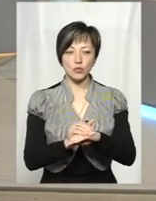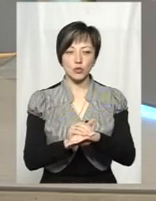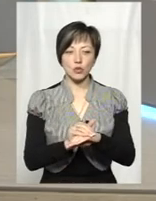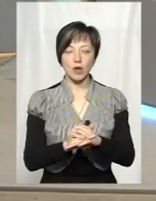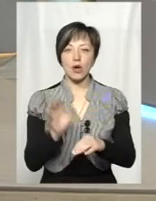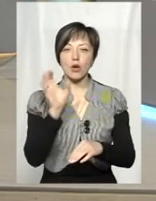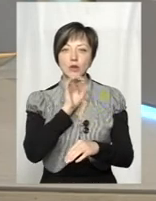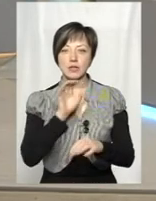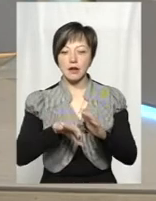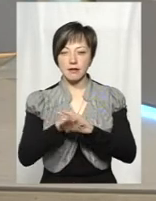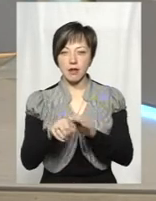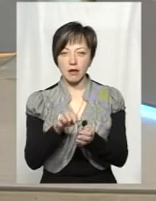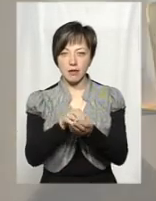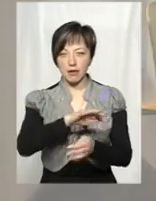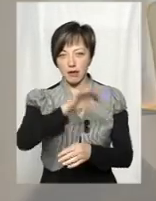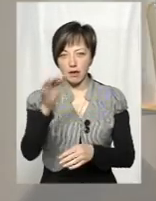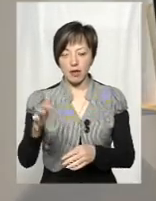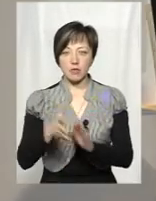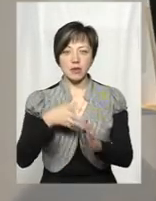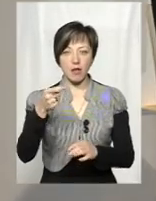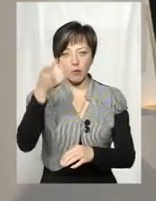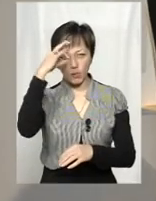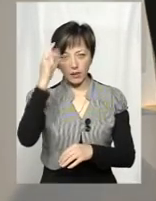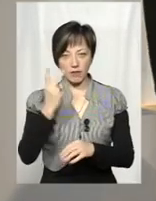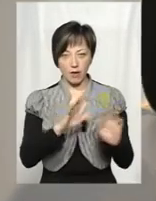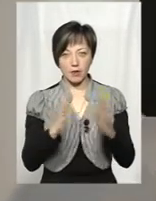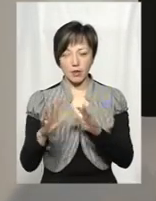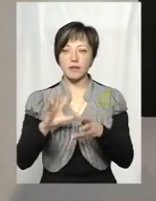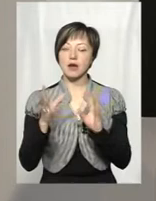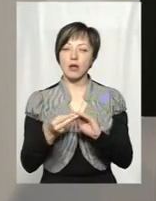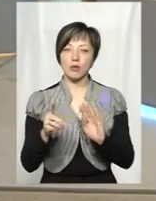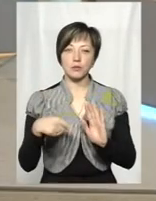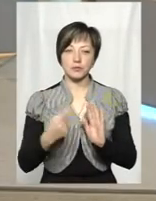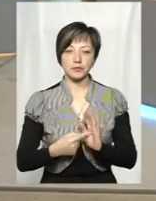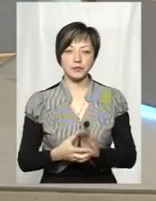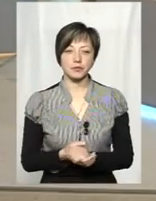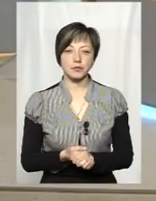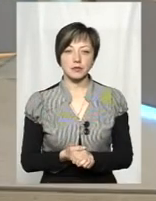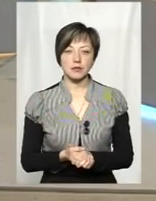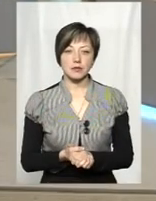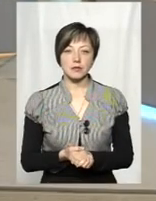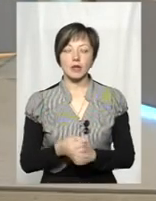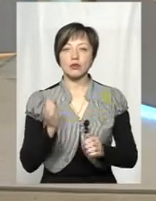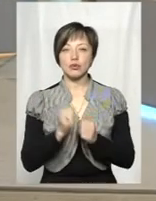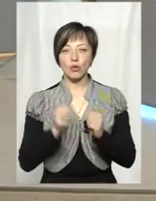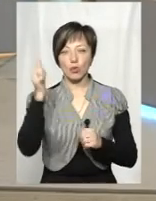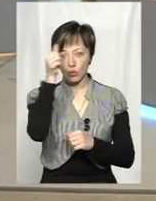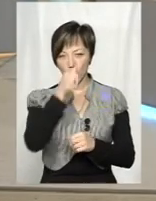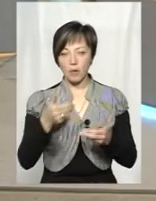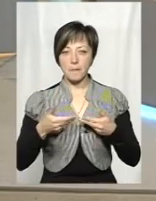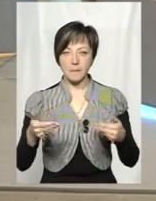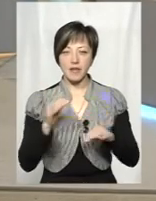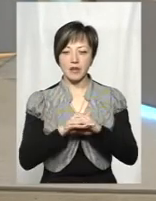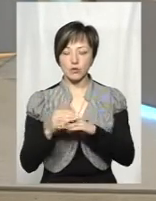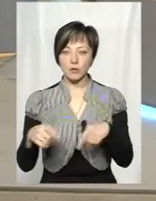факти розкрадання і подають заяви в поліцію? Сьогодні ми про два випадки говоримо, а загалом? Загалом щороку ми фіксуємо такі речі